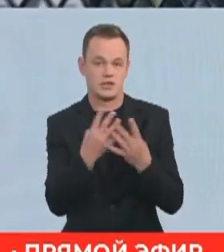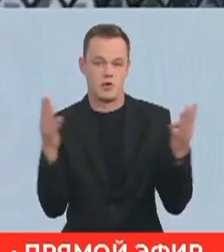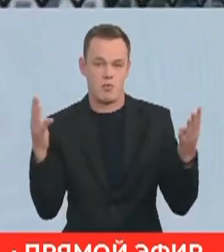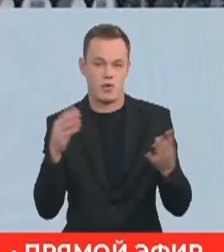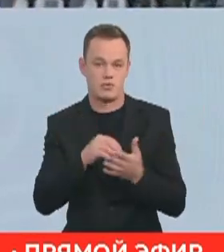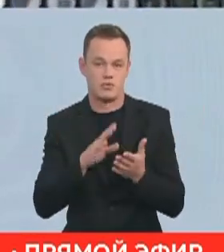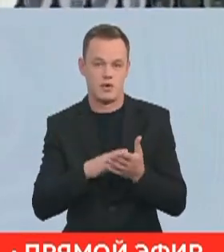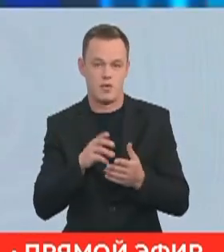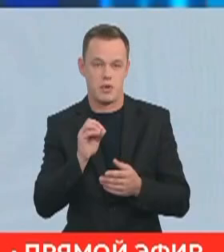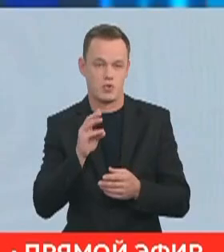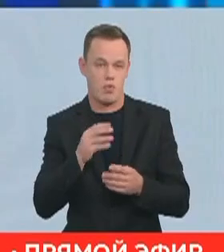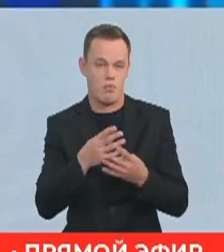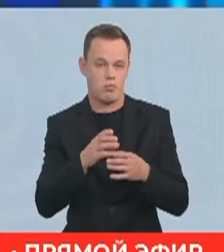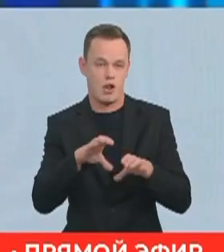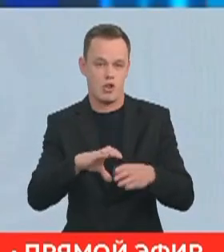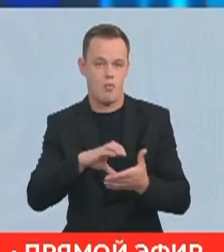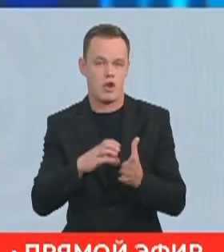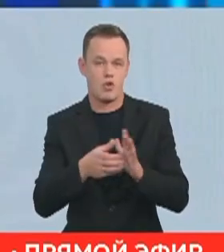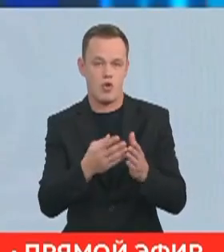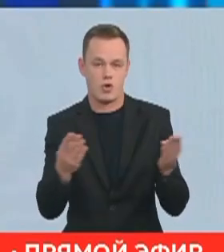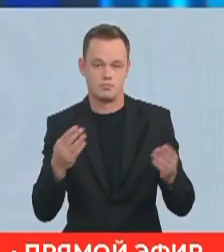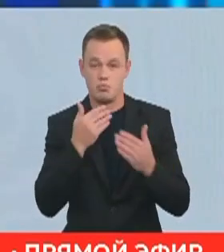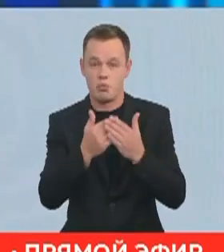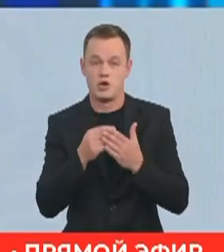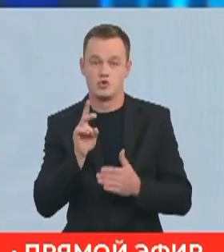зафиксированный бетонными блоками. Ближе к ноябрю